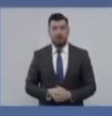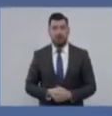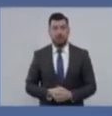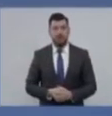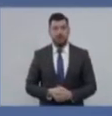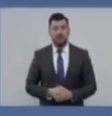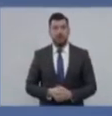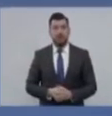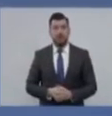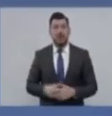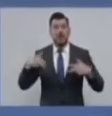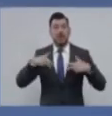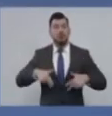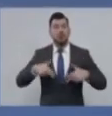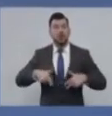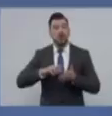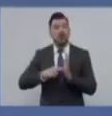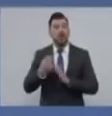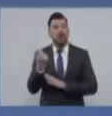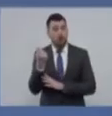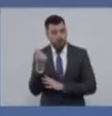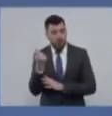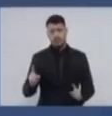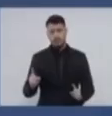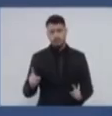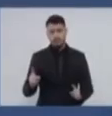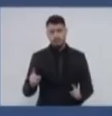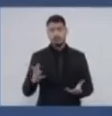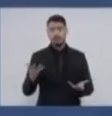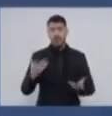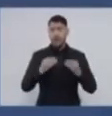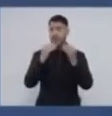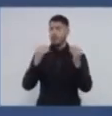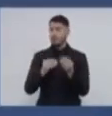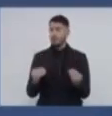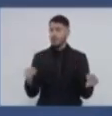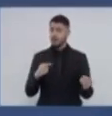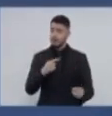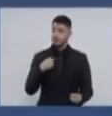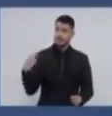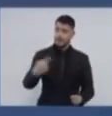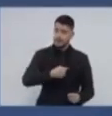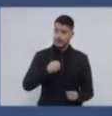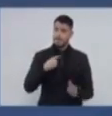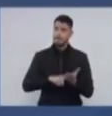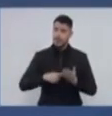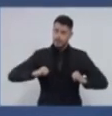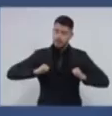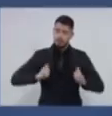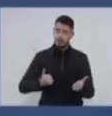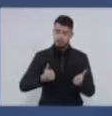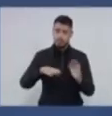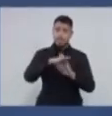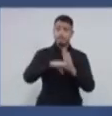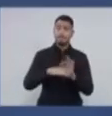όσους έχουν λιγότερα και καταναλώνουν λιγότερα καύσιμα συνεπώς είμαστε αναγκασμένοι να λαμβάνουμε μέτρα μόνο για